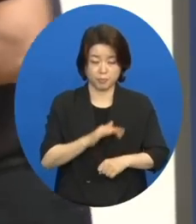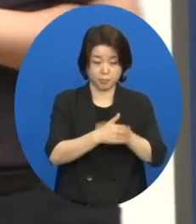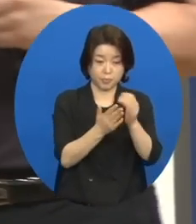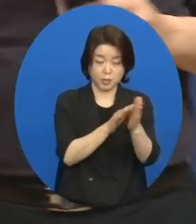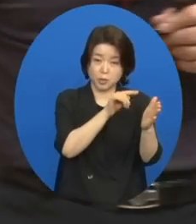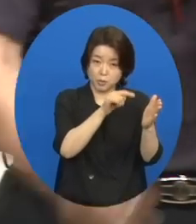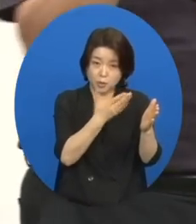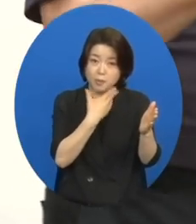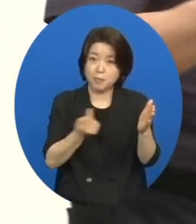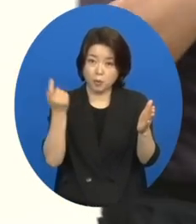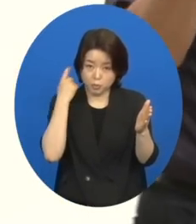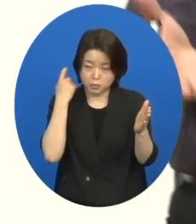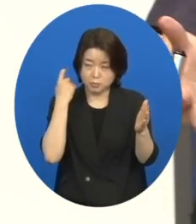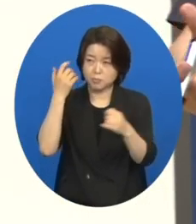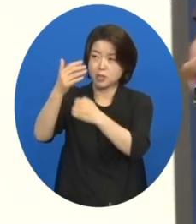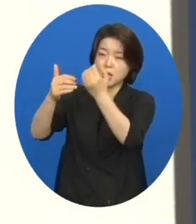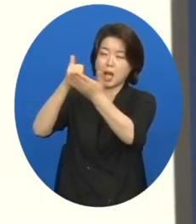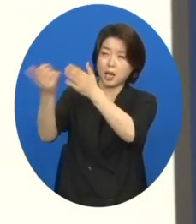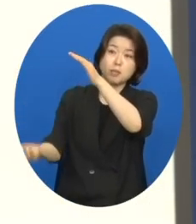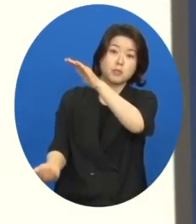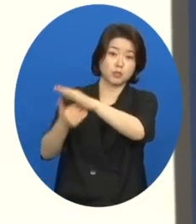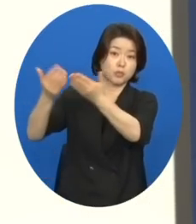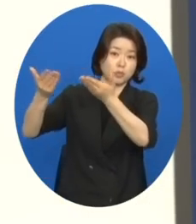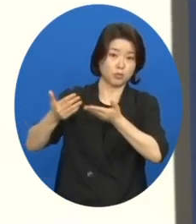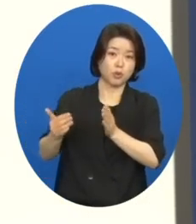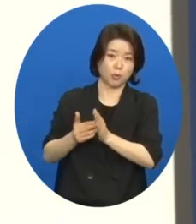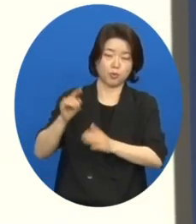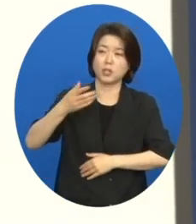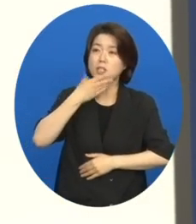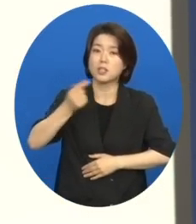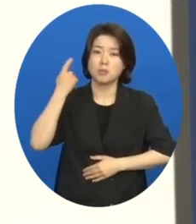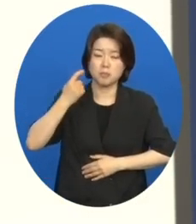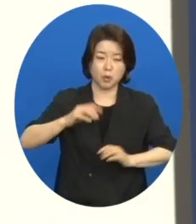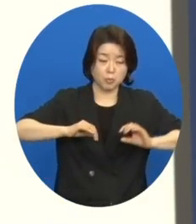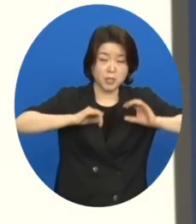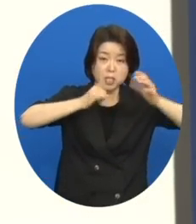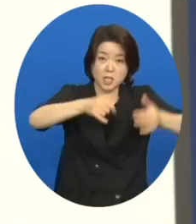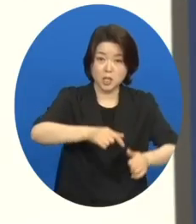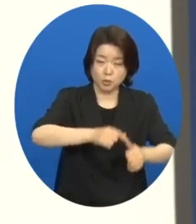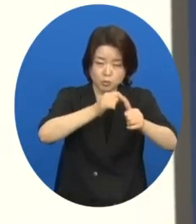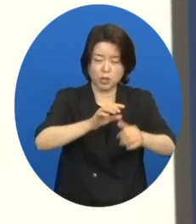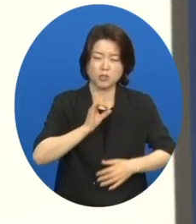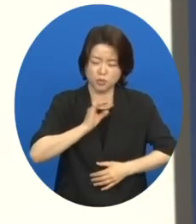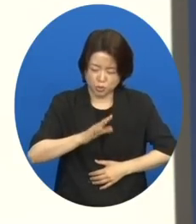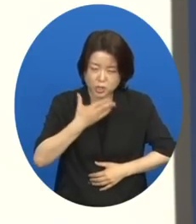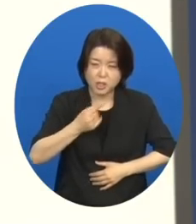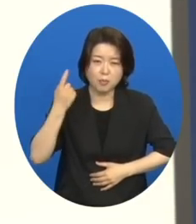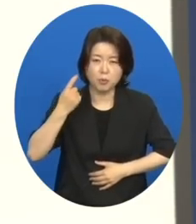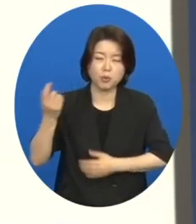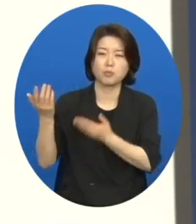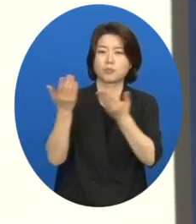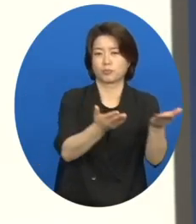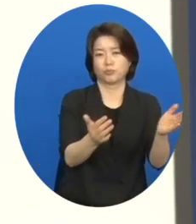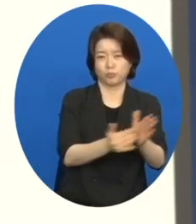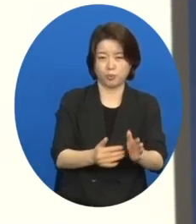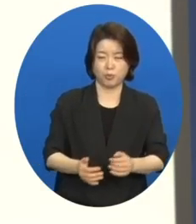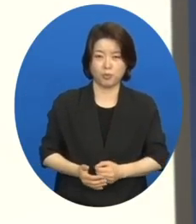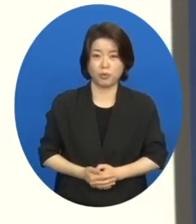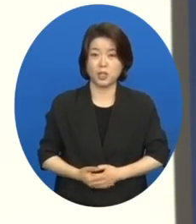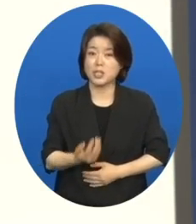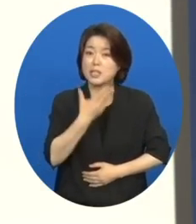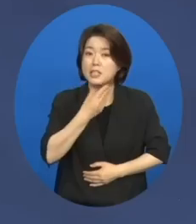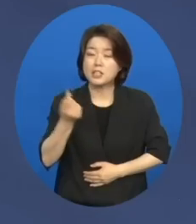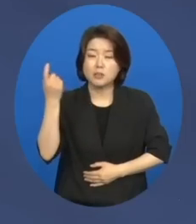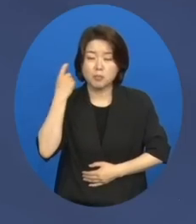복음을 하나님께서 이루셨고 그 복음을 인류를 구원할 유일한 복음으로 주셨어요. 이 복음을